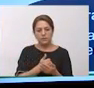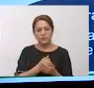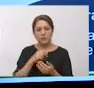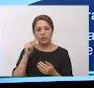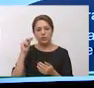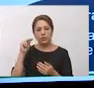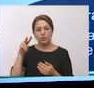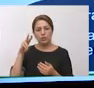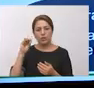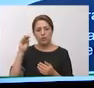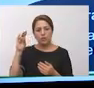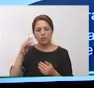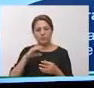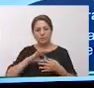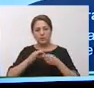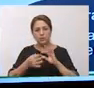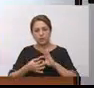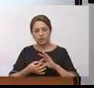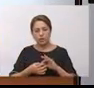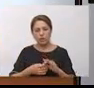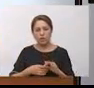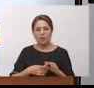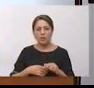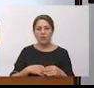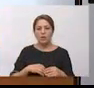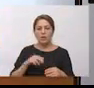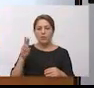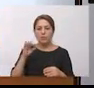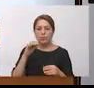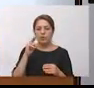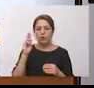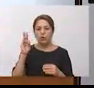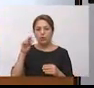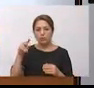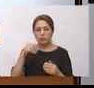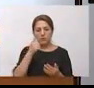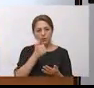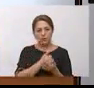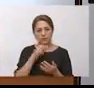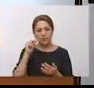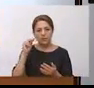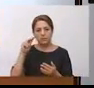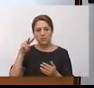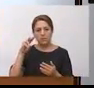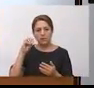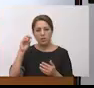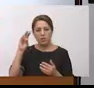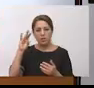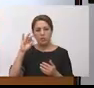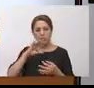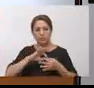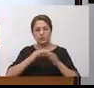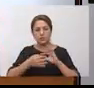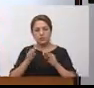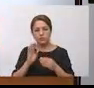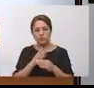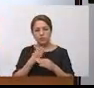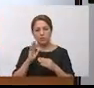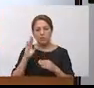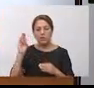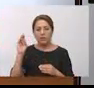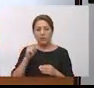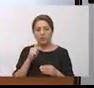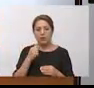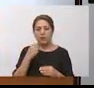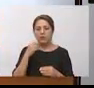сказуемого, или одного из них. По количеству главных членов предложение делится на